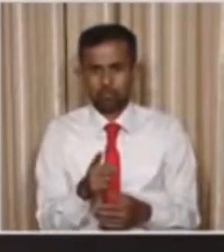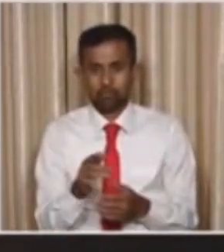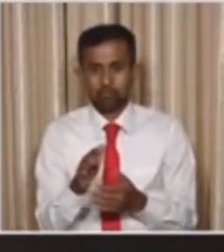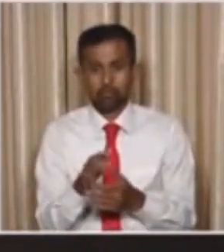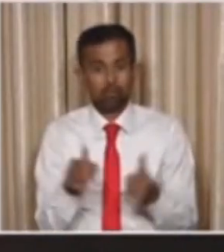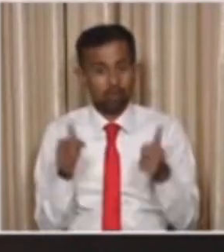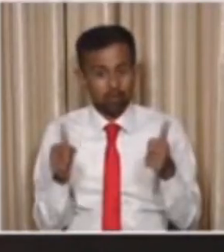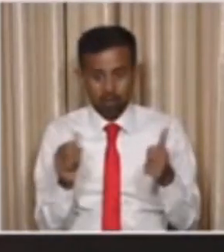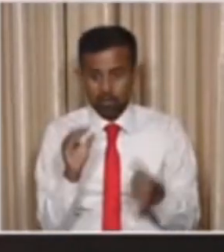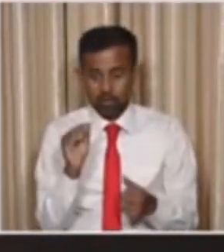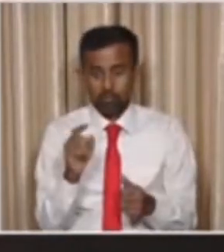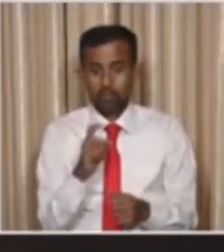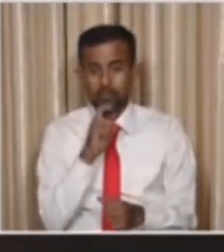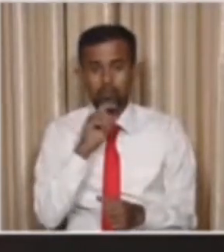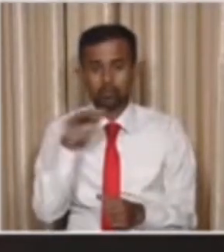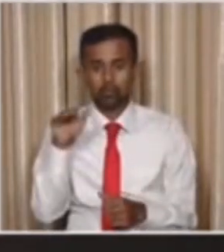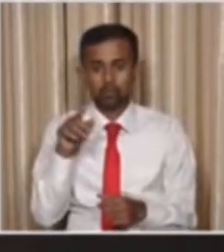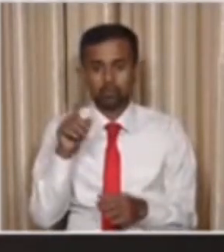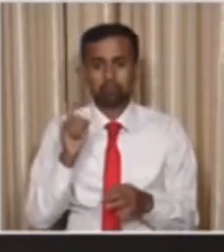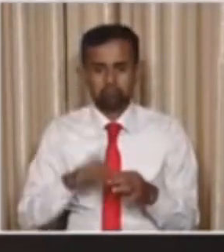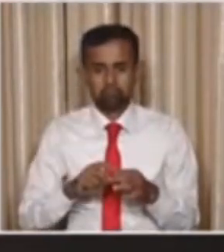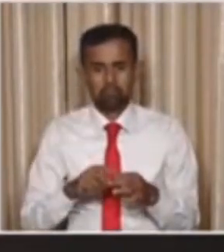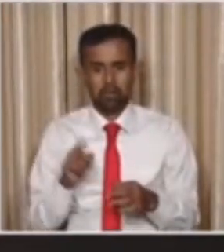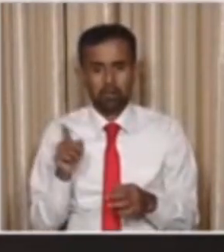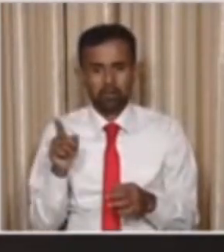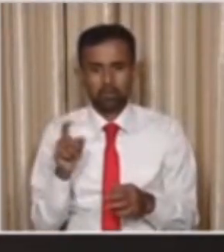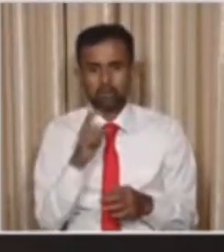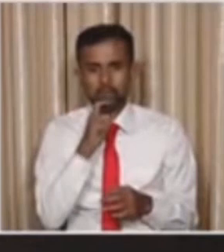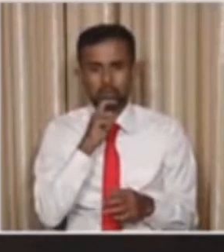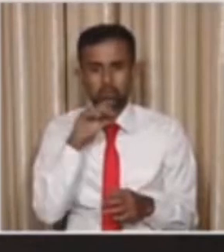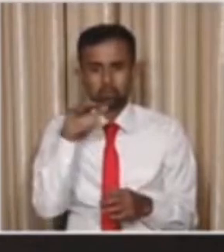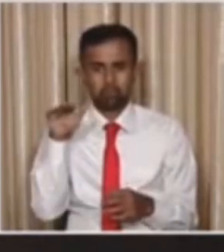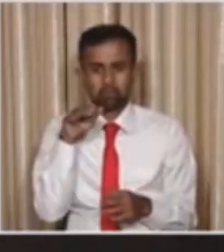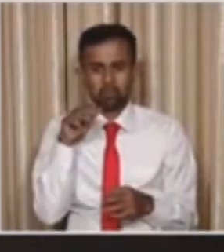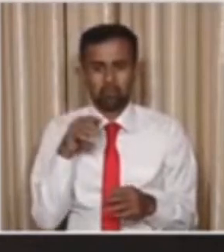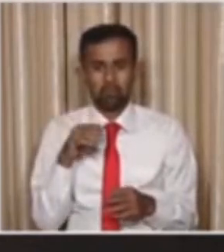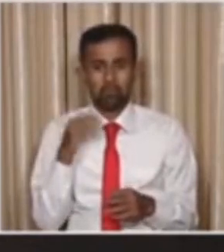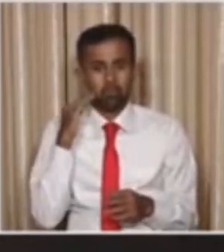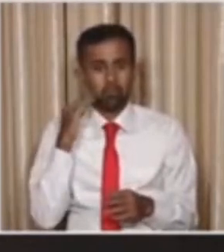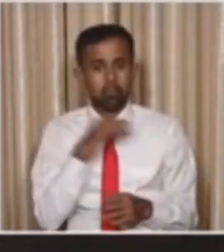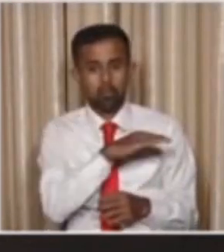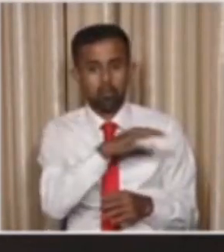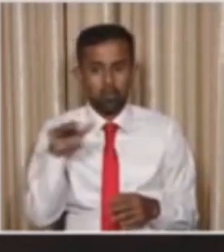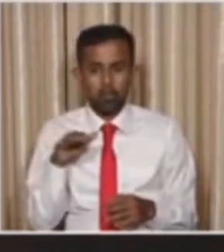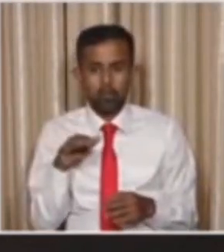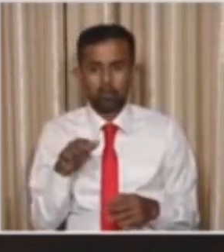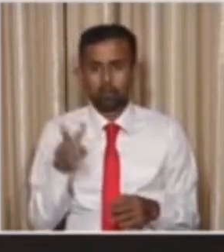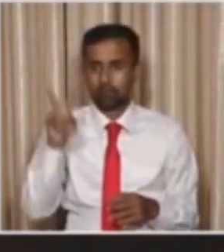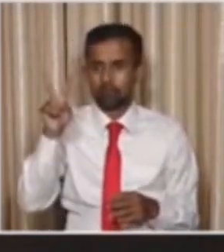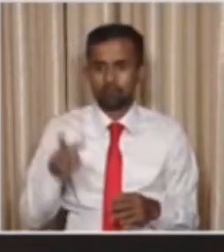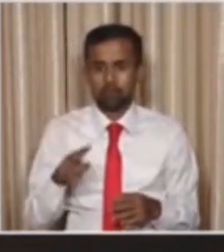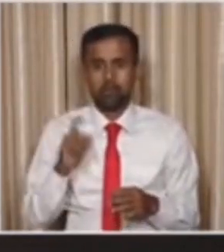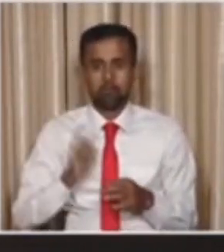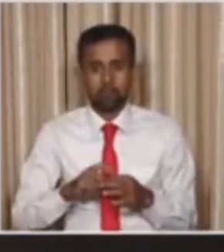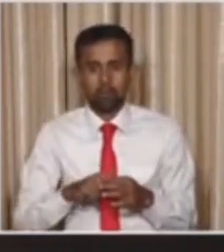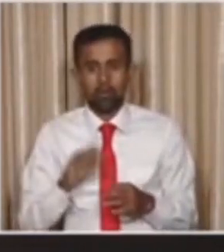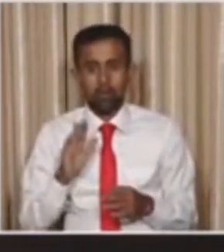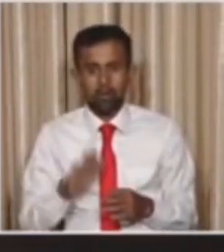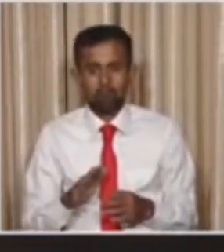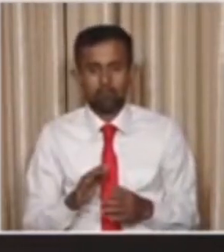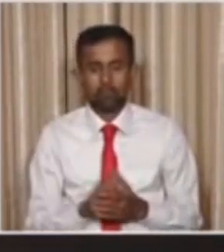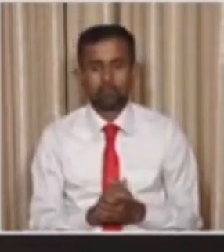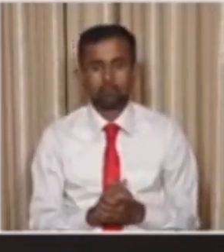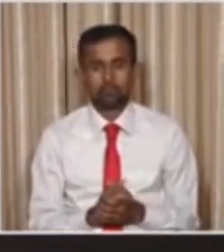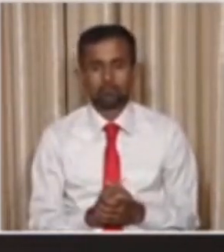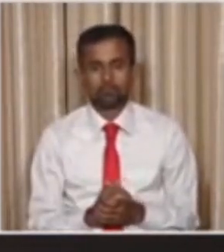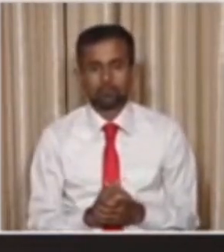නම් මේ රටේ අධිකරණය ගැන ලොකු ප්‍රශ්නයක් තියෙනවා අධිකරණයේ පිළිබඳ මේ රටේ ජනතාවගේ තිබිච්ච විශ්වාසය පිළිබඳ ප්‍රශ්නයක් තියෙනවා